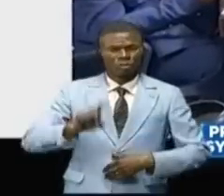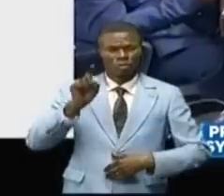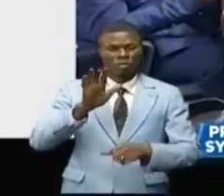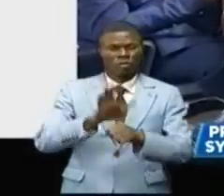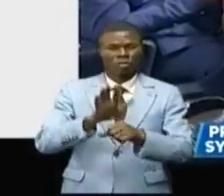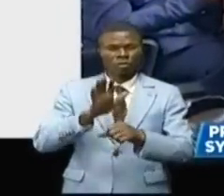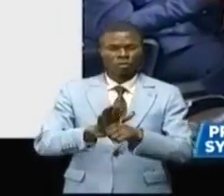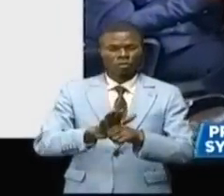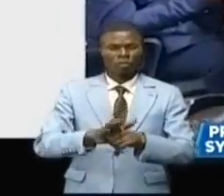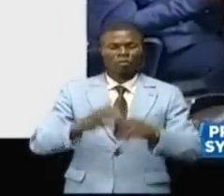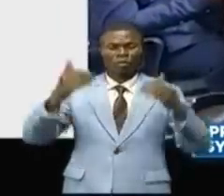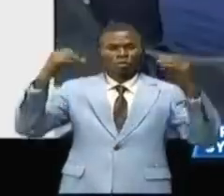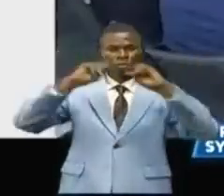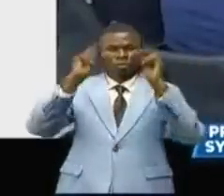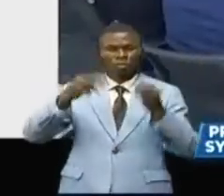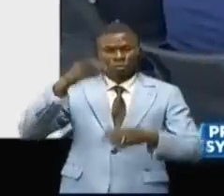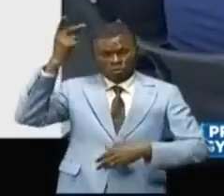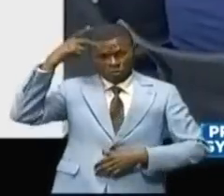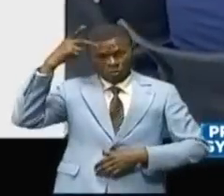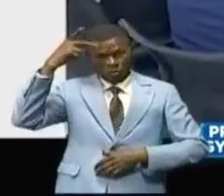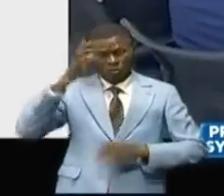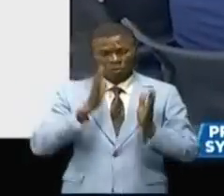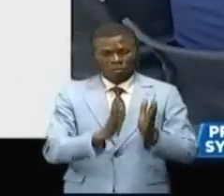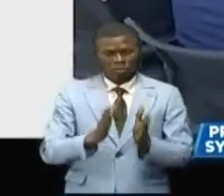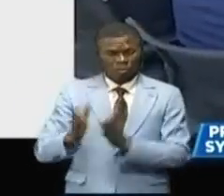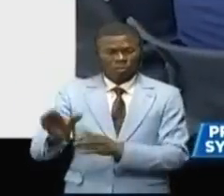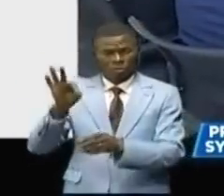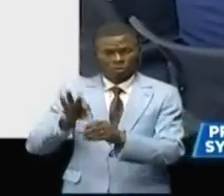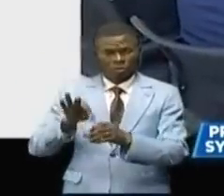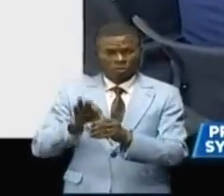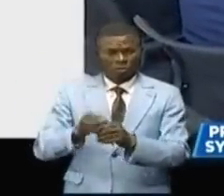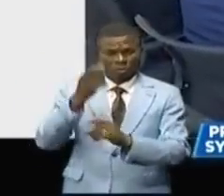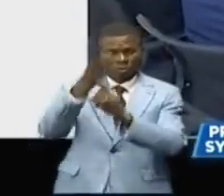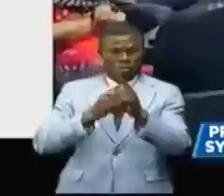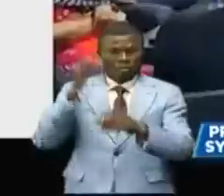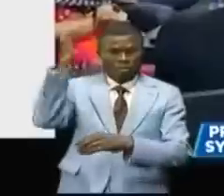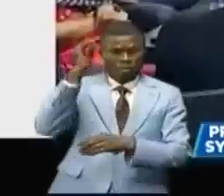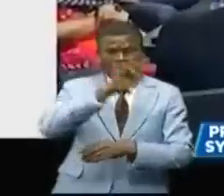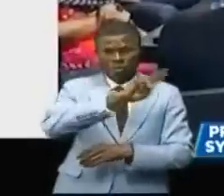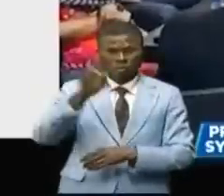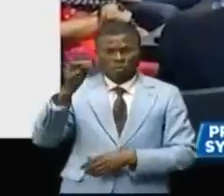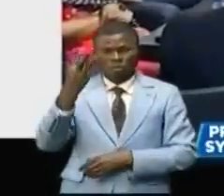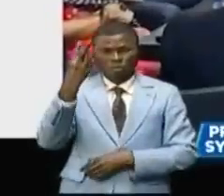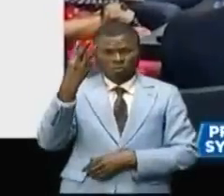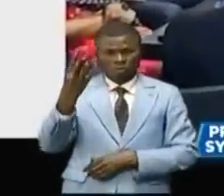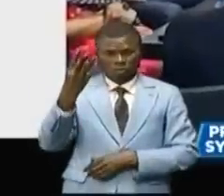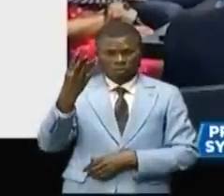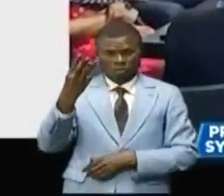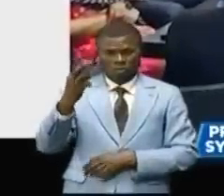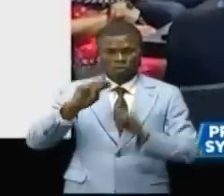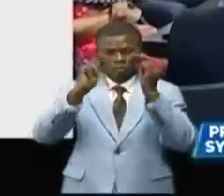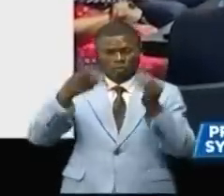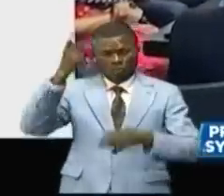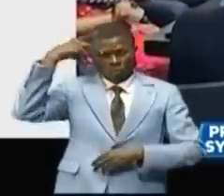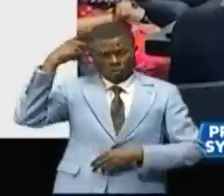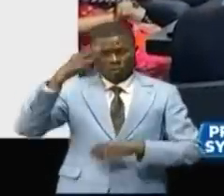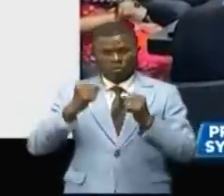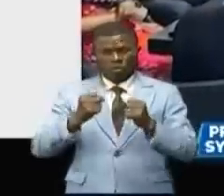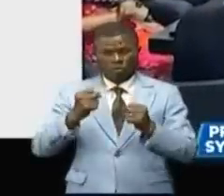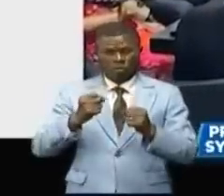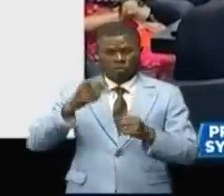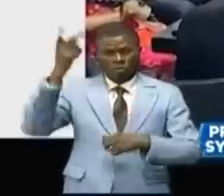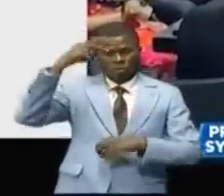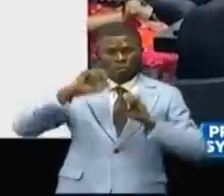Plusieurs états-majors des partis politiques se préparent aux élections de décembre 2023 à l'image des forces politiques et sociales